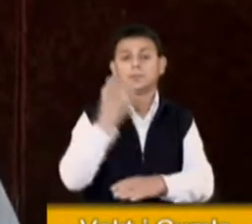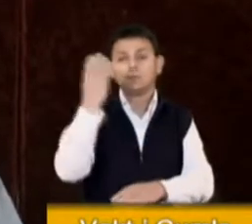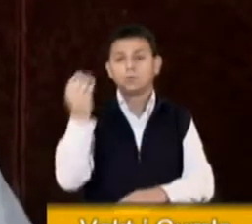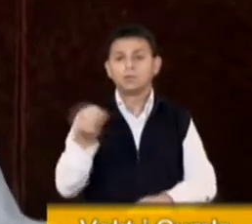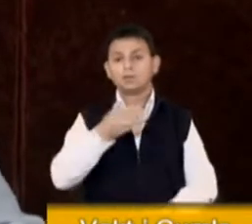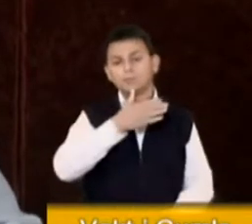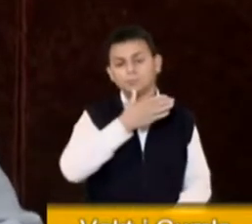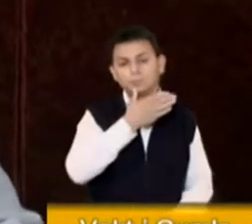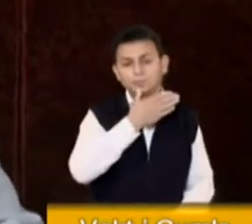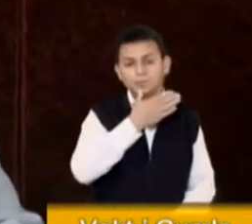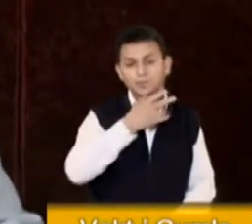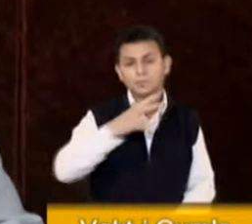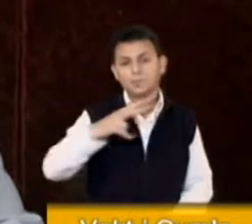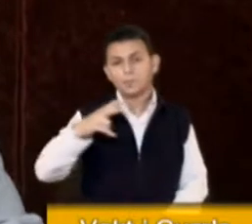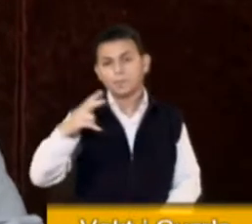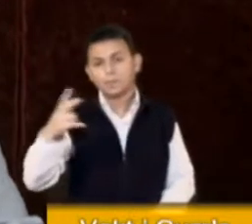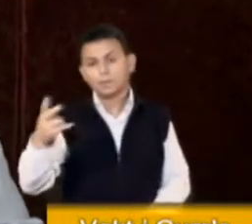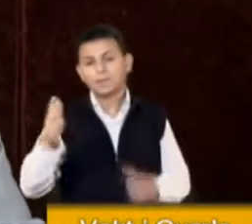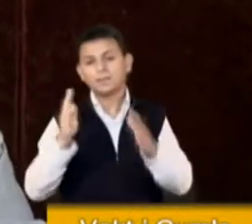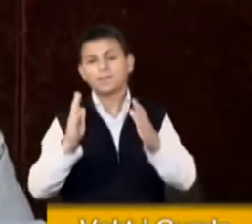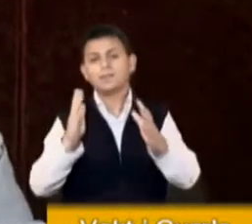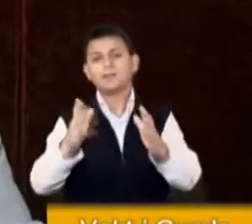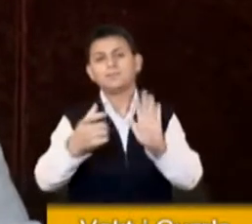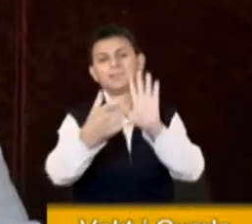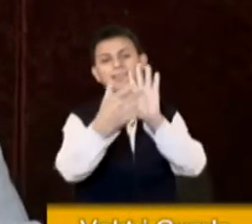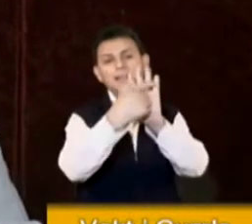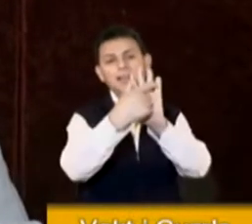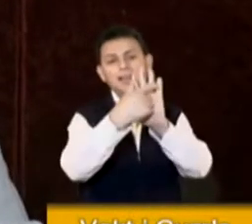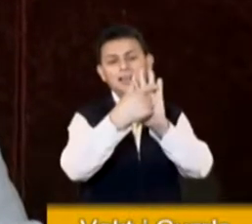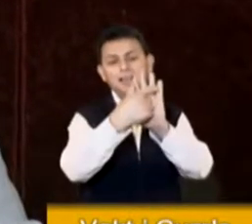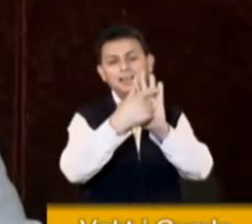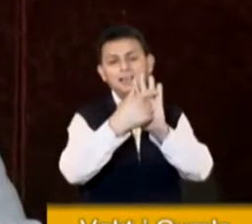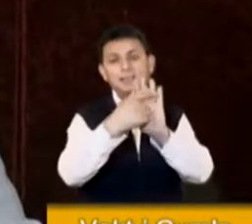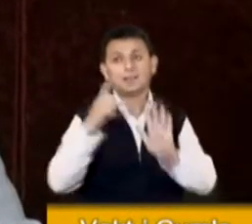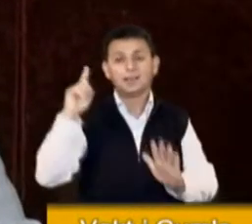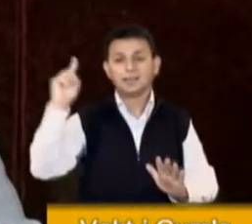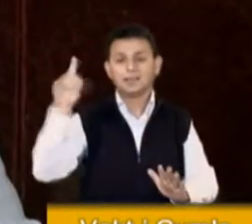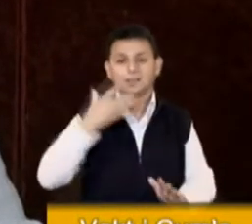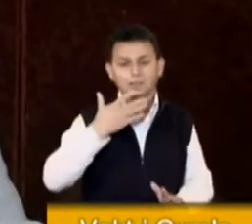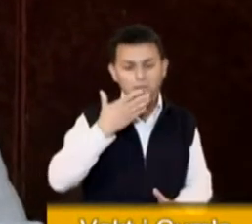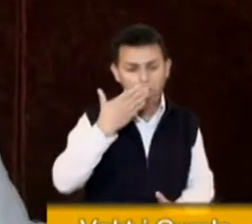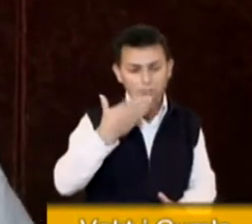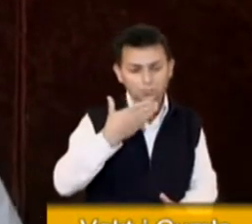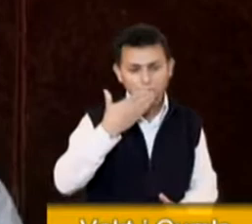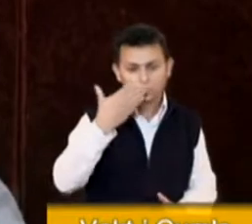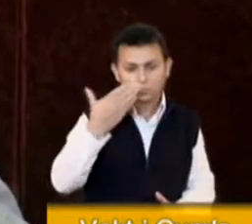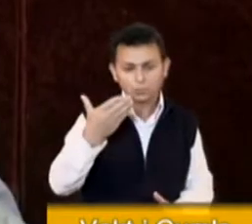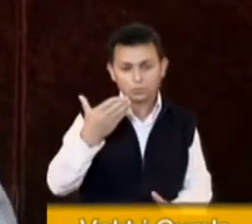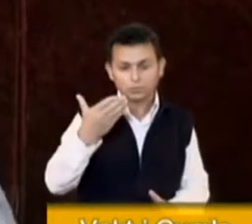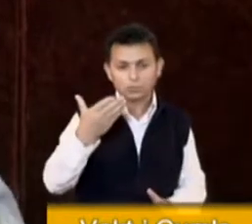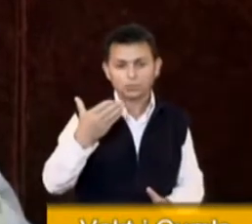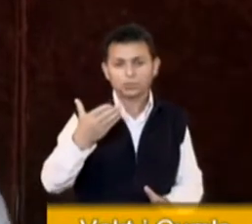olabilir. Ve devam eden ayetlerde ve dehale cennetehu ve huve zalimun li nefsihi,